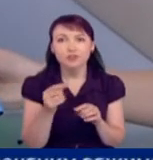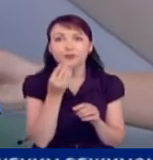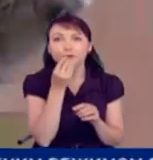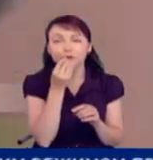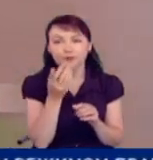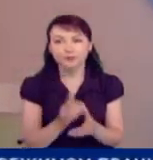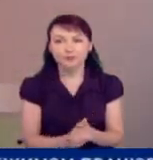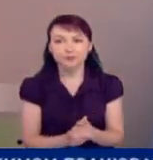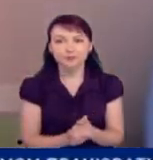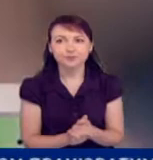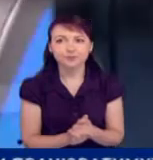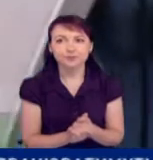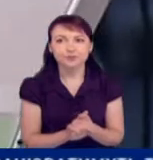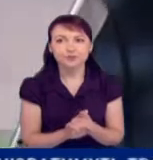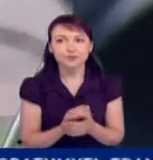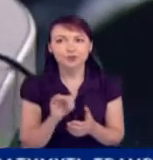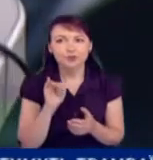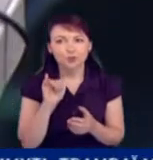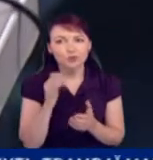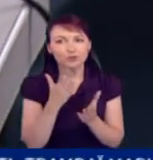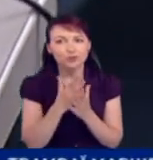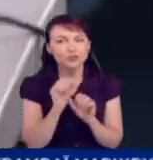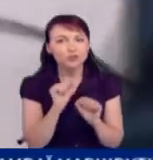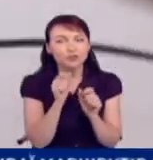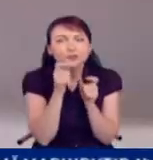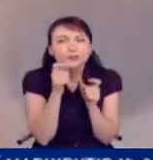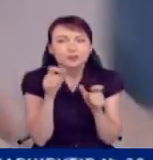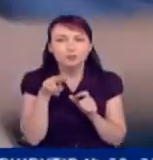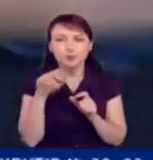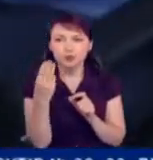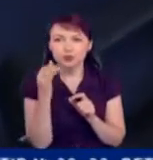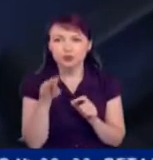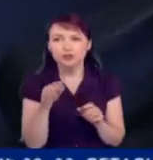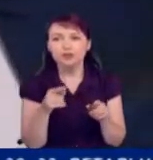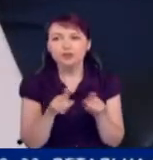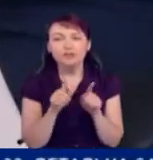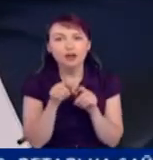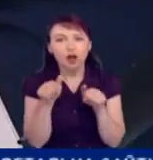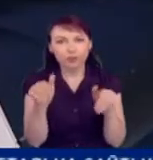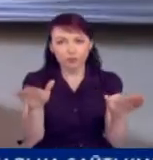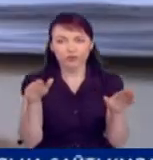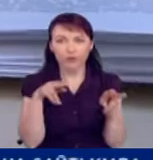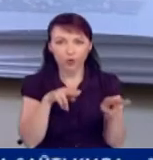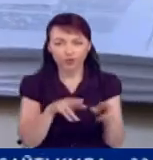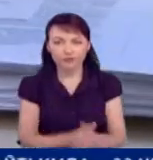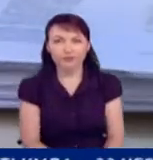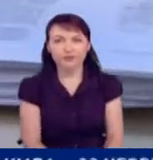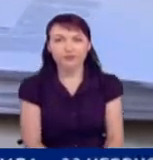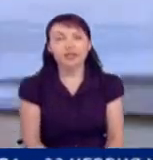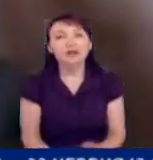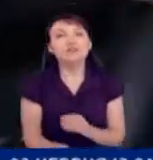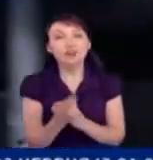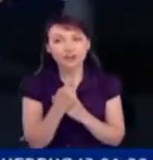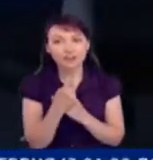їду. У нього є ще функція защита, він пищить. Це все, він так відпугиває охотників. Хоча, як